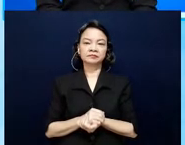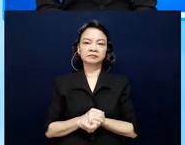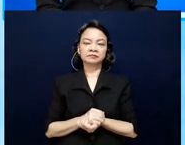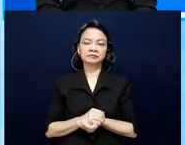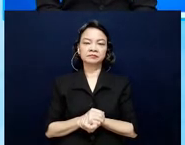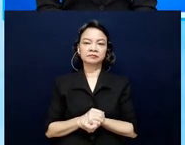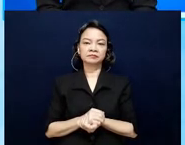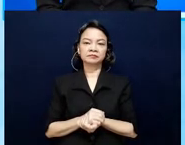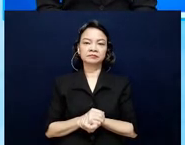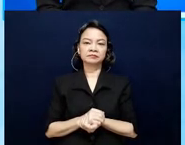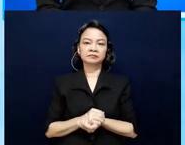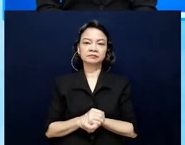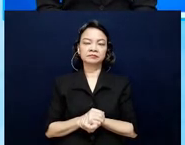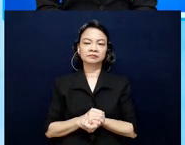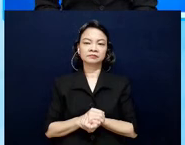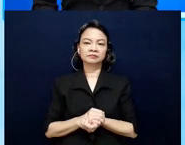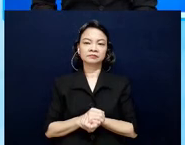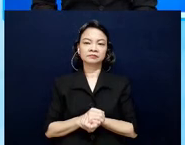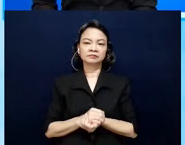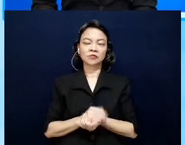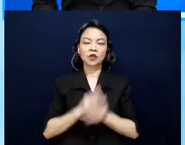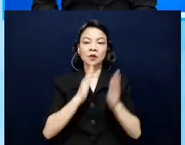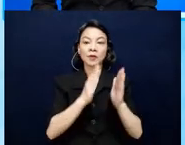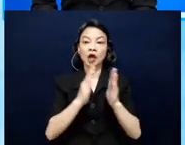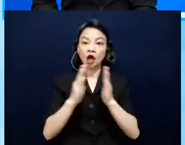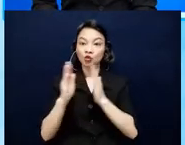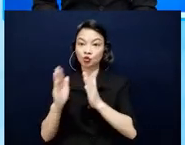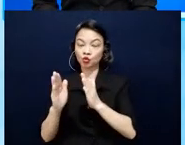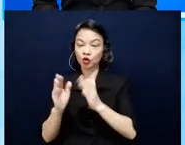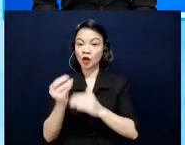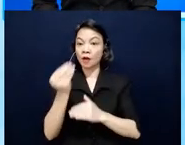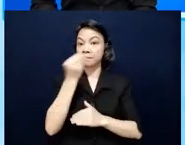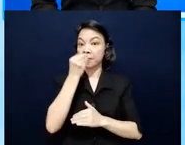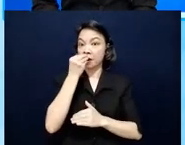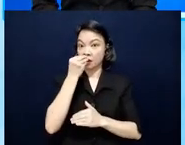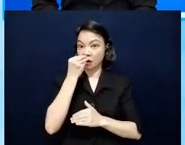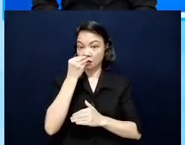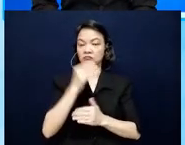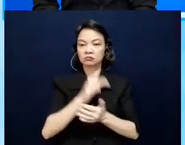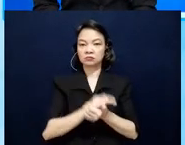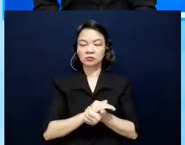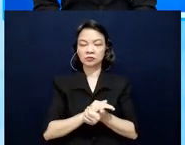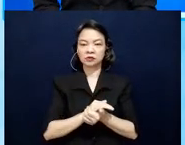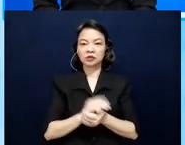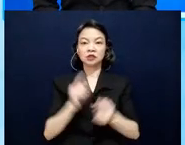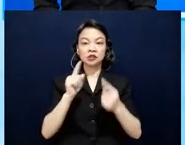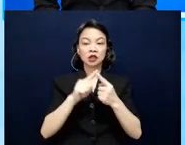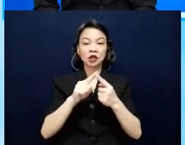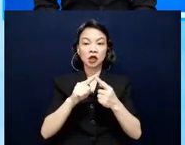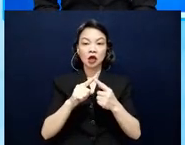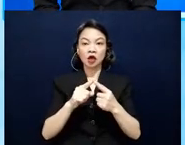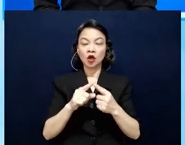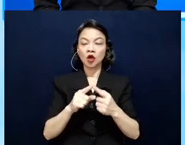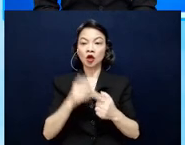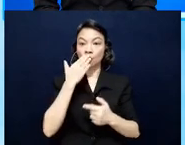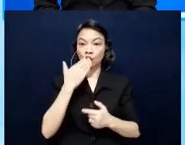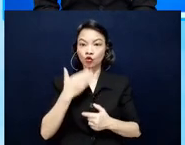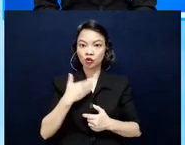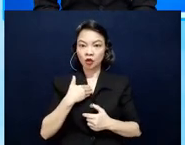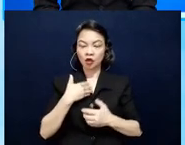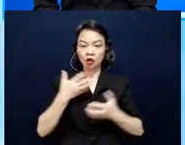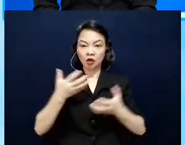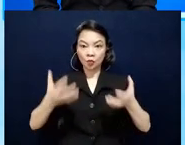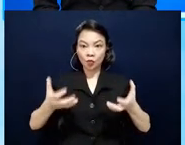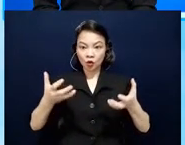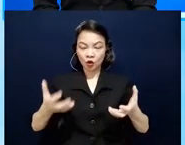mengatur pola makan sehingga mempunyai berat badan dan juga